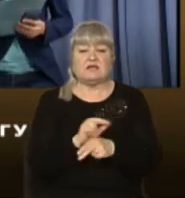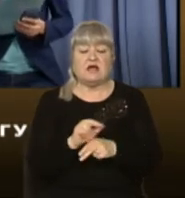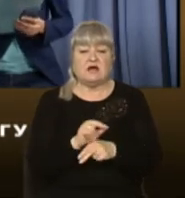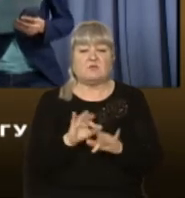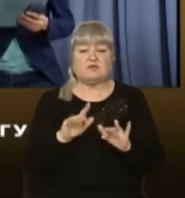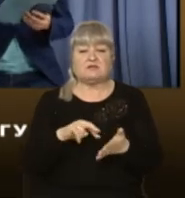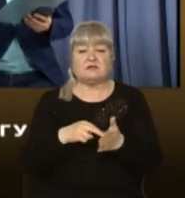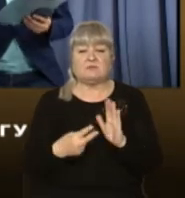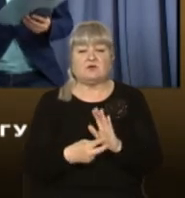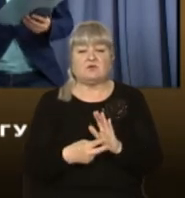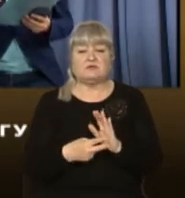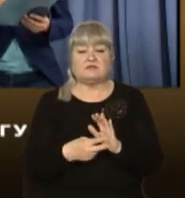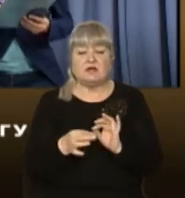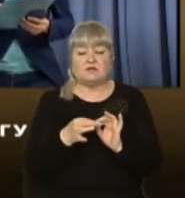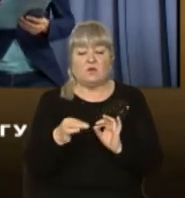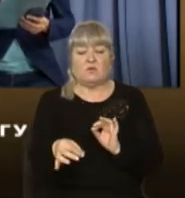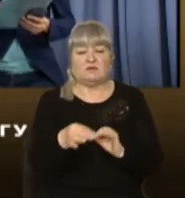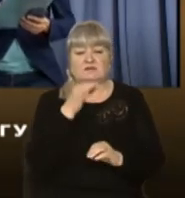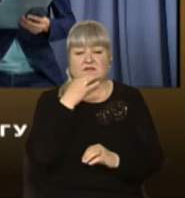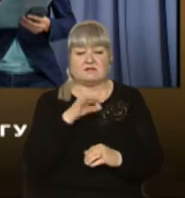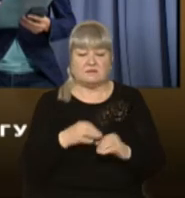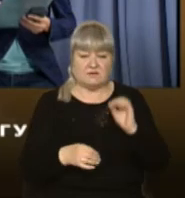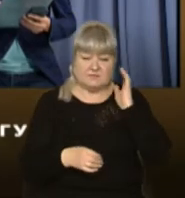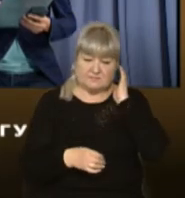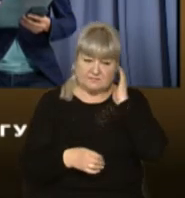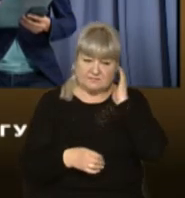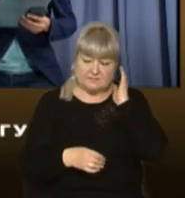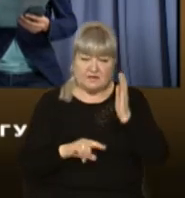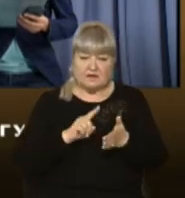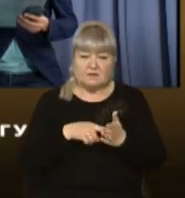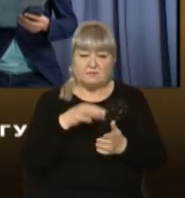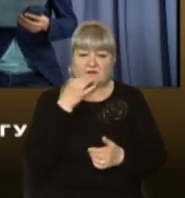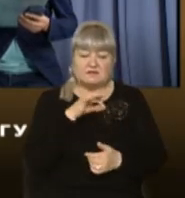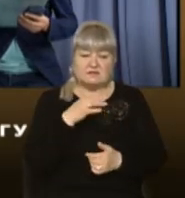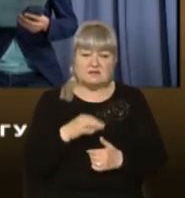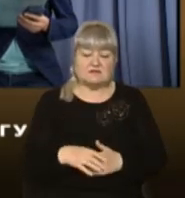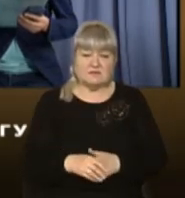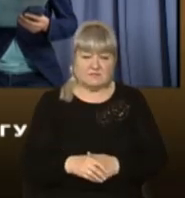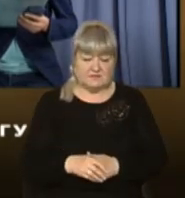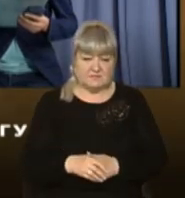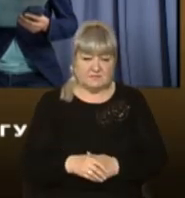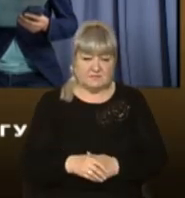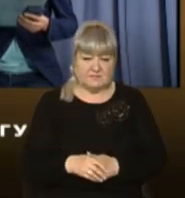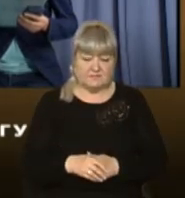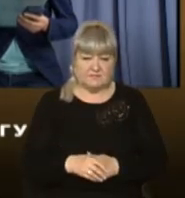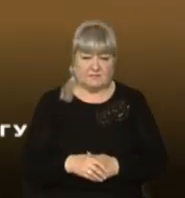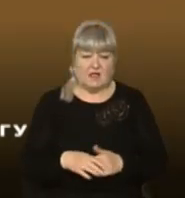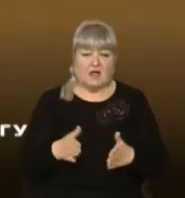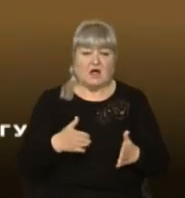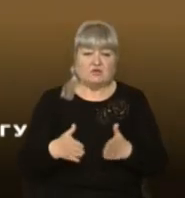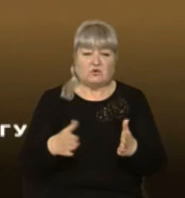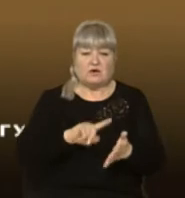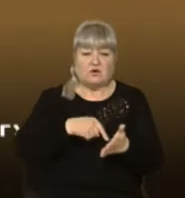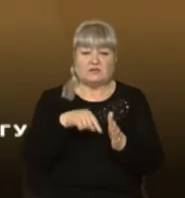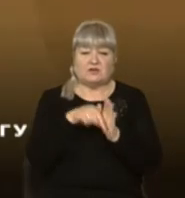заходи плануються на околицях Самбора. Отже, в місті Самборі фактично всі автомобільні дороги – це є комунального значення, і вони